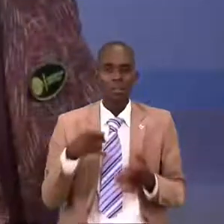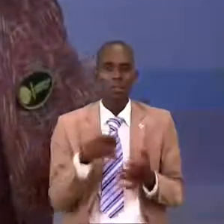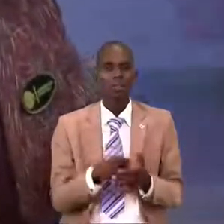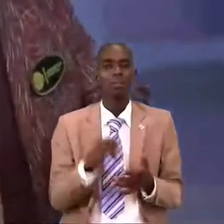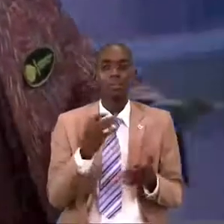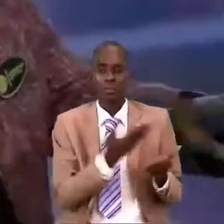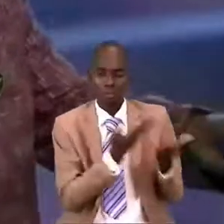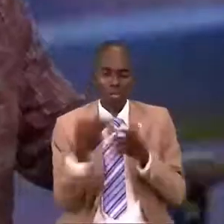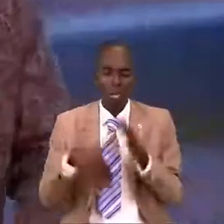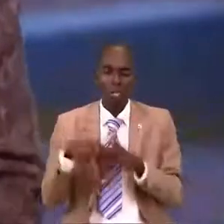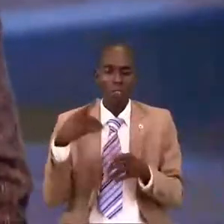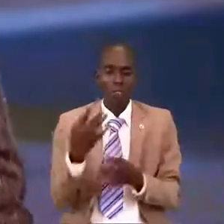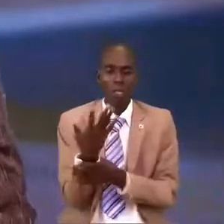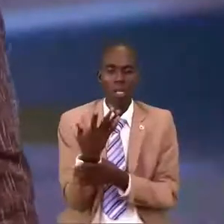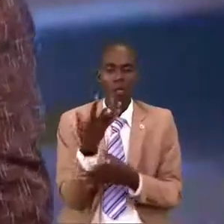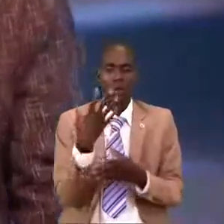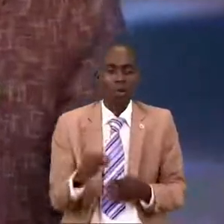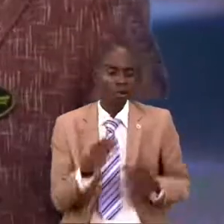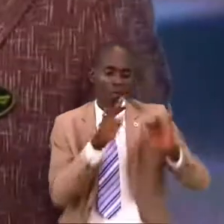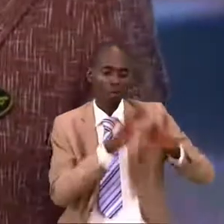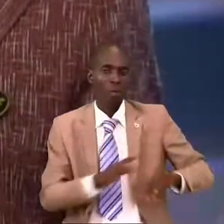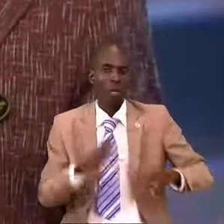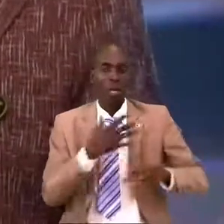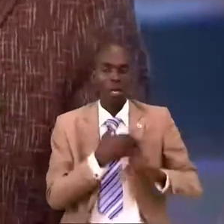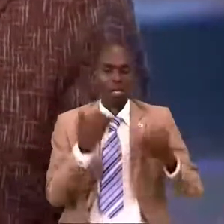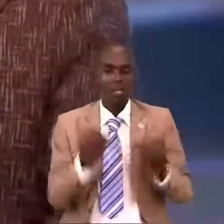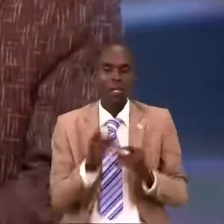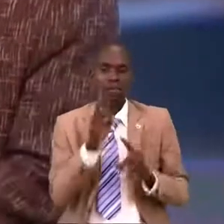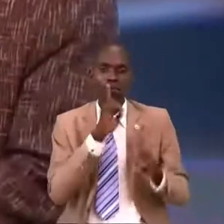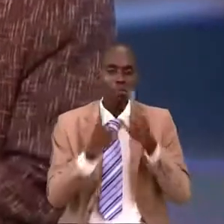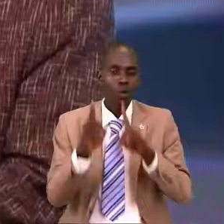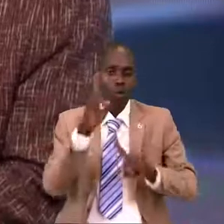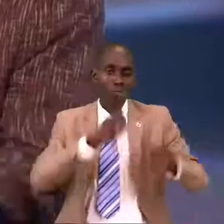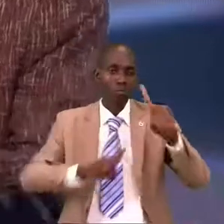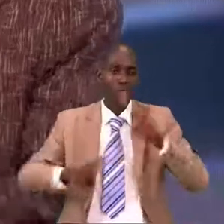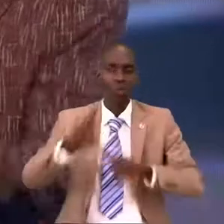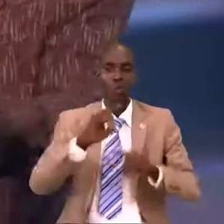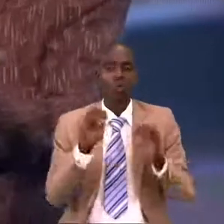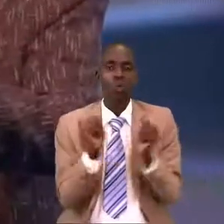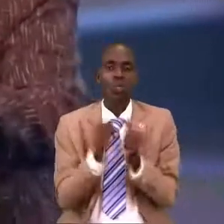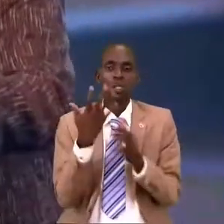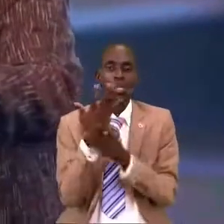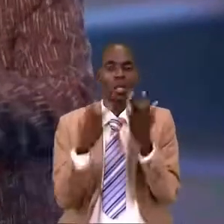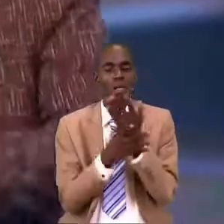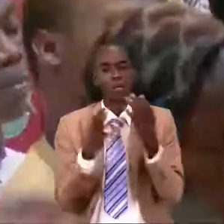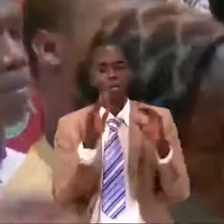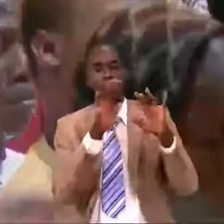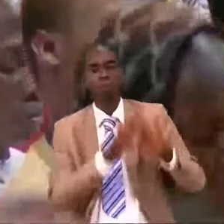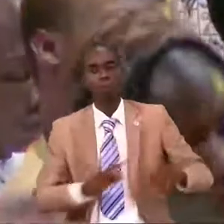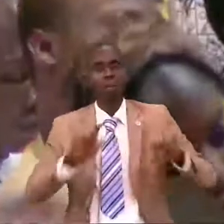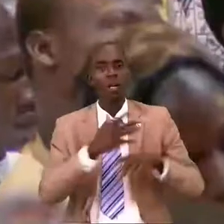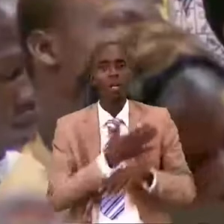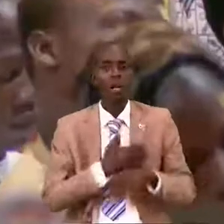elle parle avec la langue de miséricorde. Heureux ceux qui sont miséricordieux, car ils obtiendront